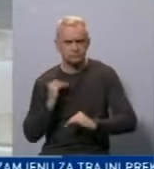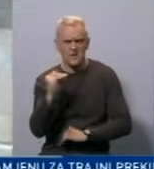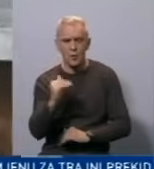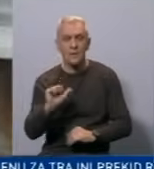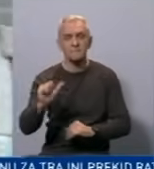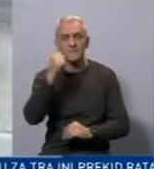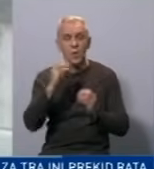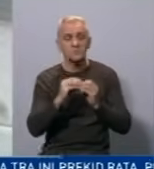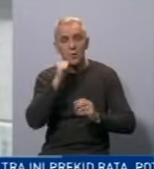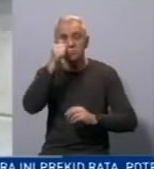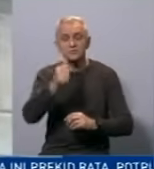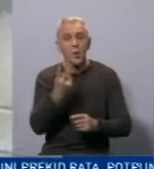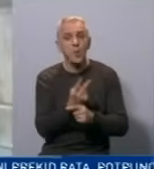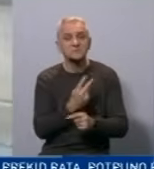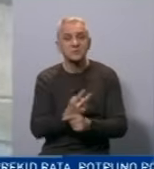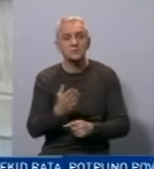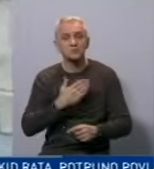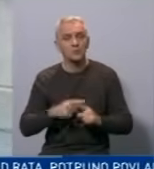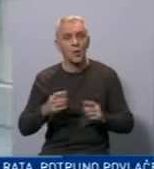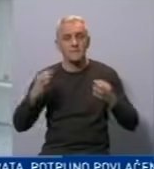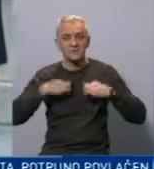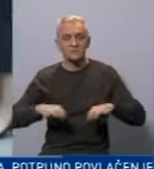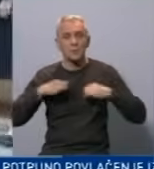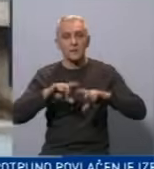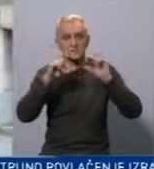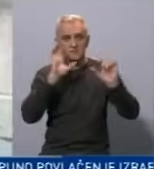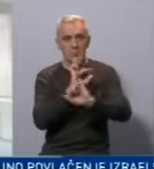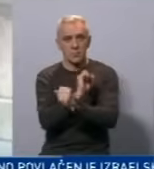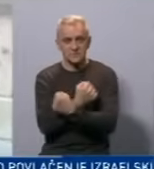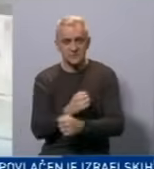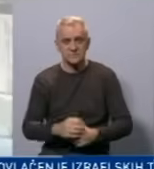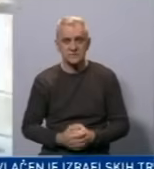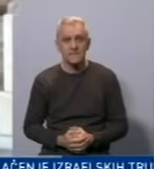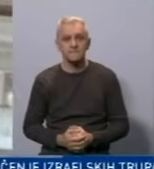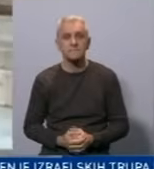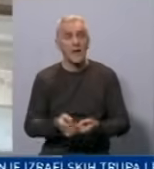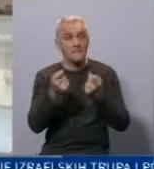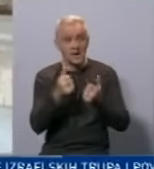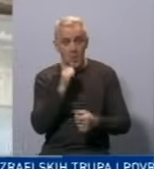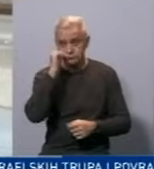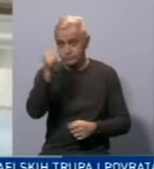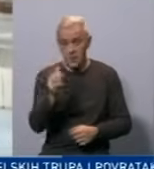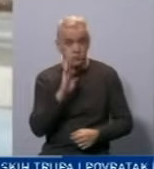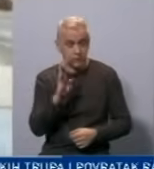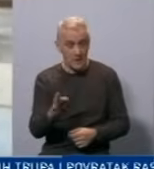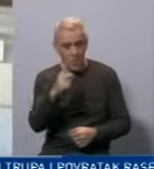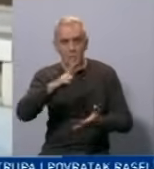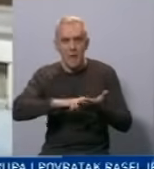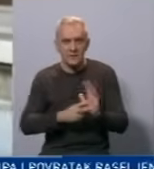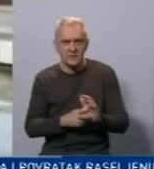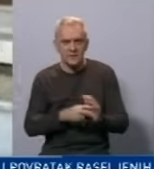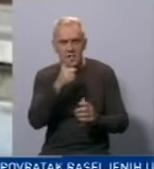prvoj Bećirevićevoj posjeti inostranstvu u svojstvu predsjedavajućeg predsjedništva BiH. Prilikom boravka u Belgiji planirana